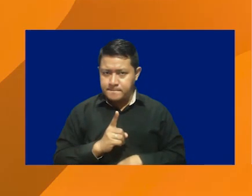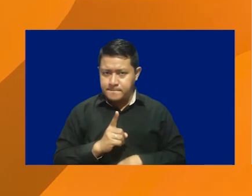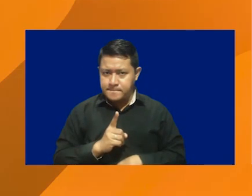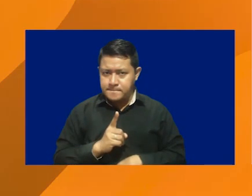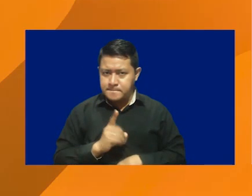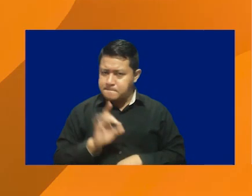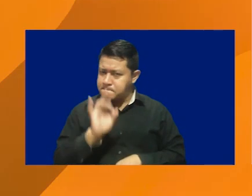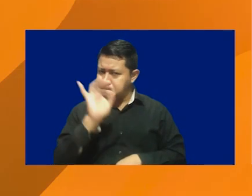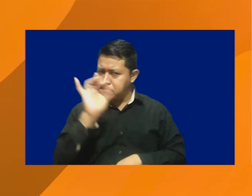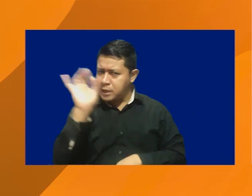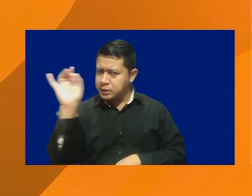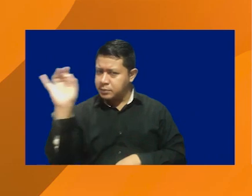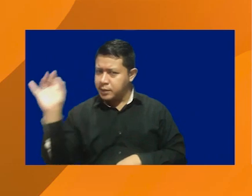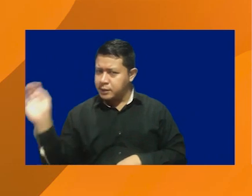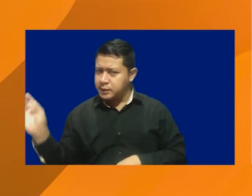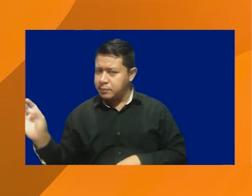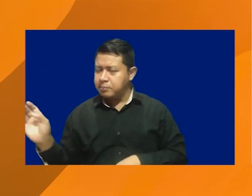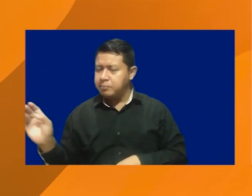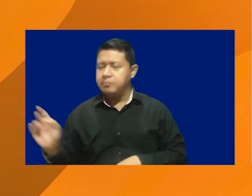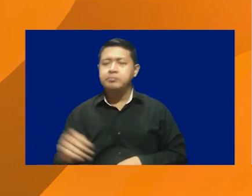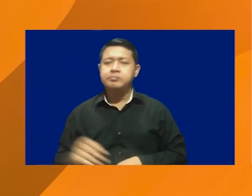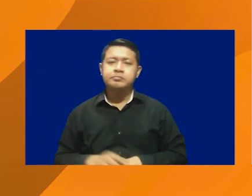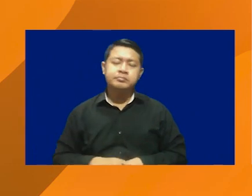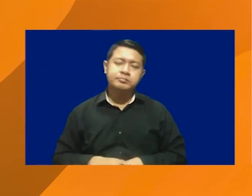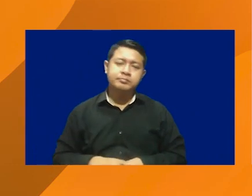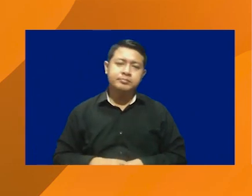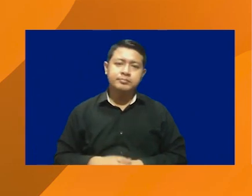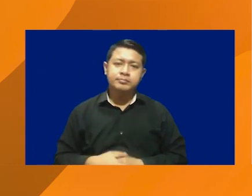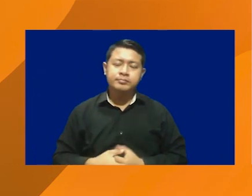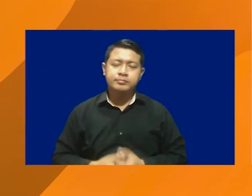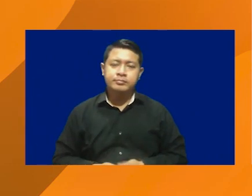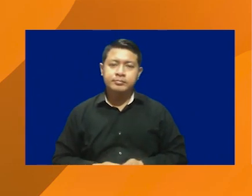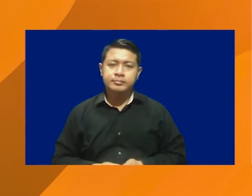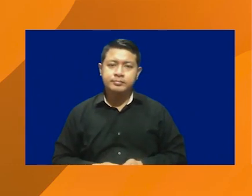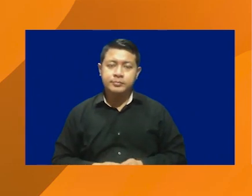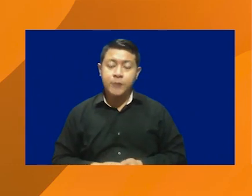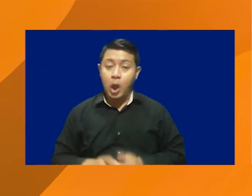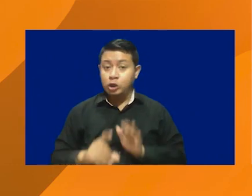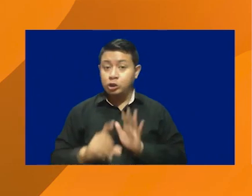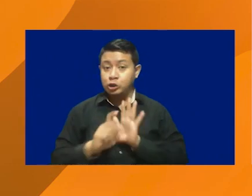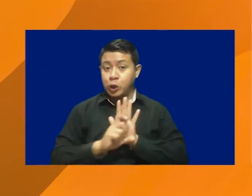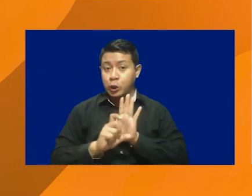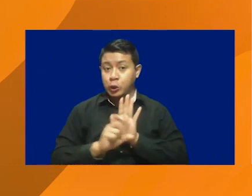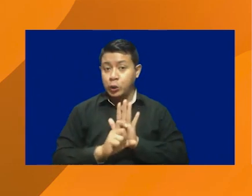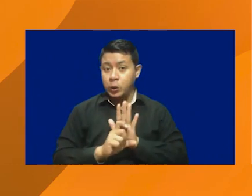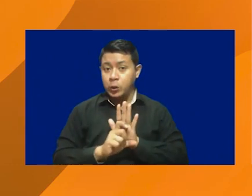Apa sebabnya? Ada macam-macam sebab.